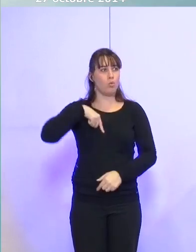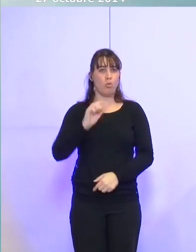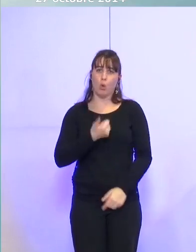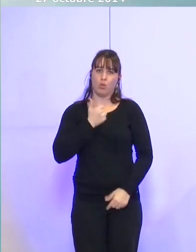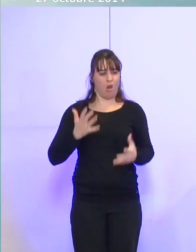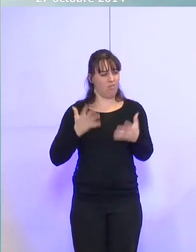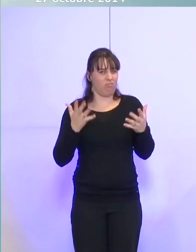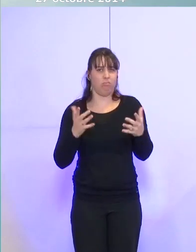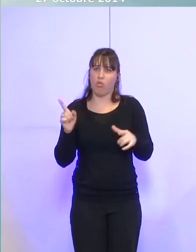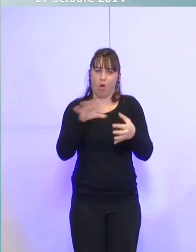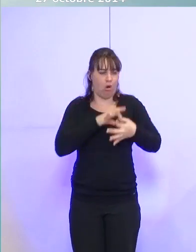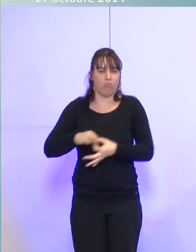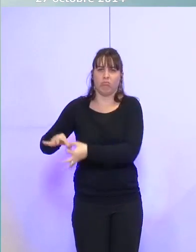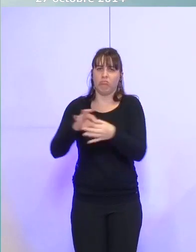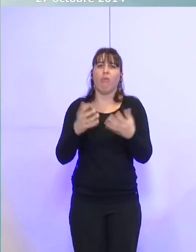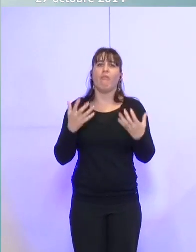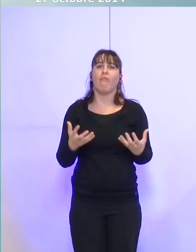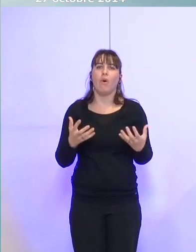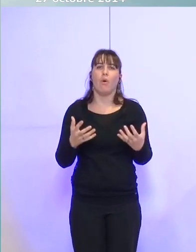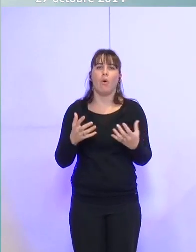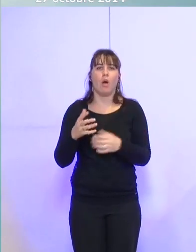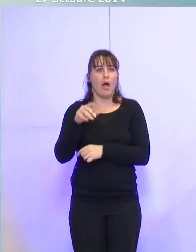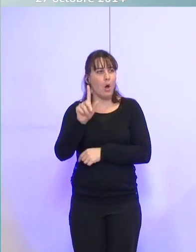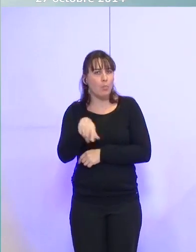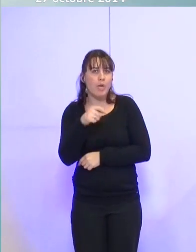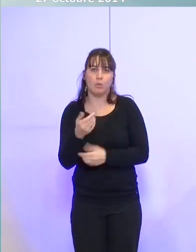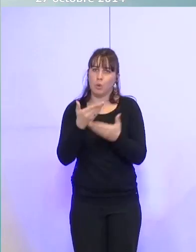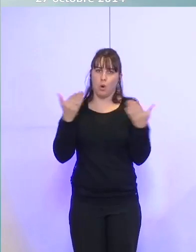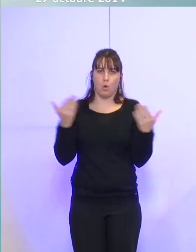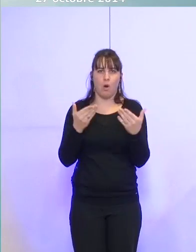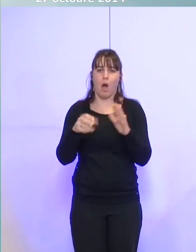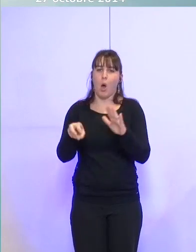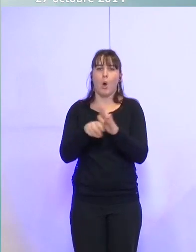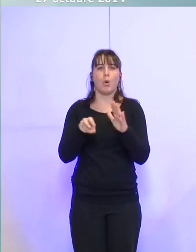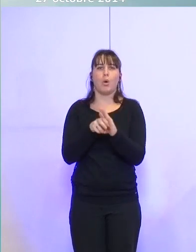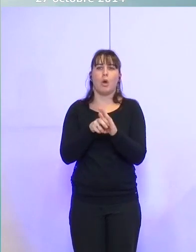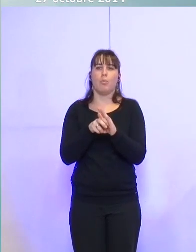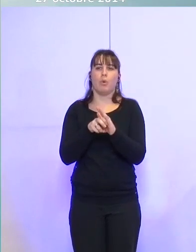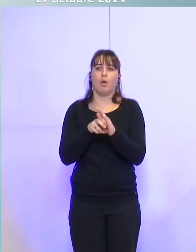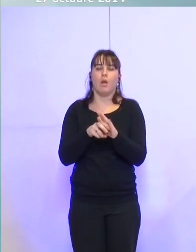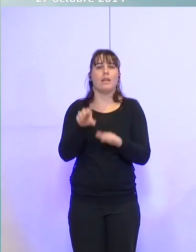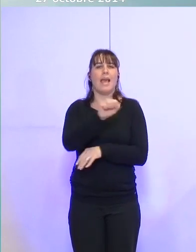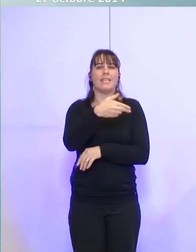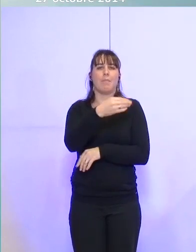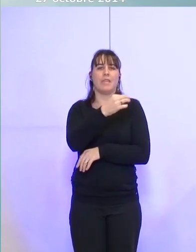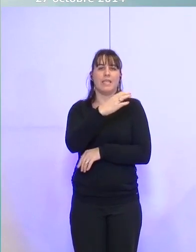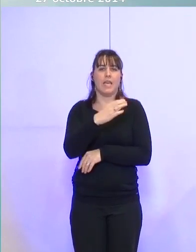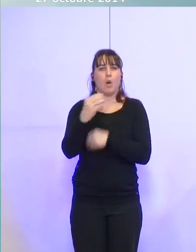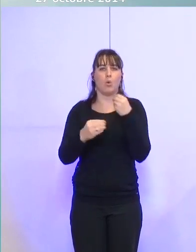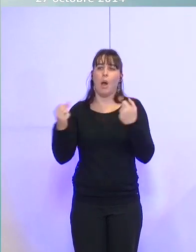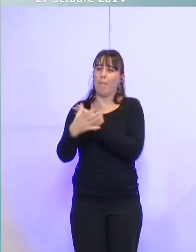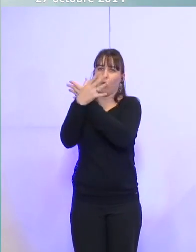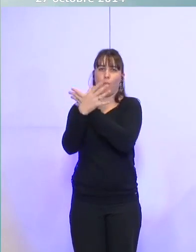démarche. Ce qui veut dire bien évidemment que c'est avec nos partenaires de Grenoble-Alpes Métropole et du SMTC que nous aurons